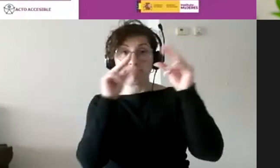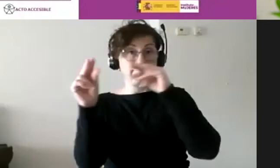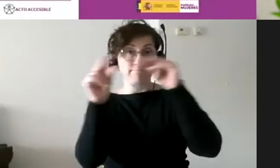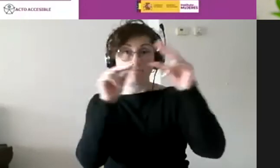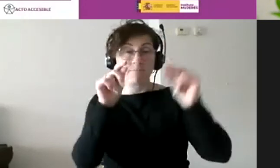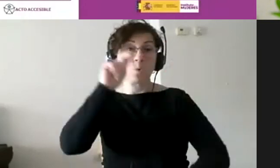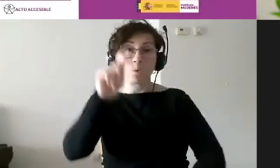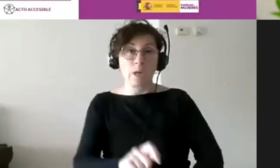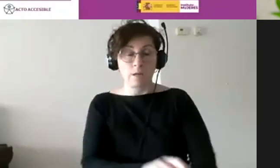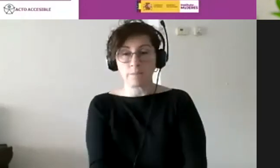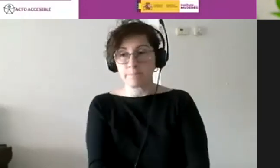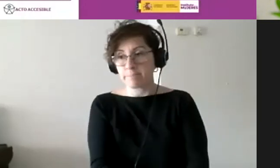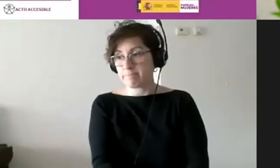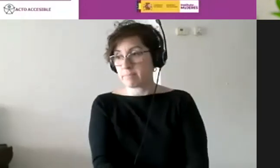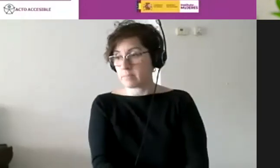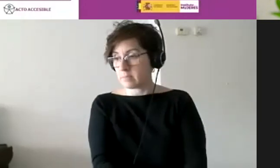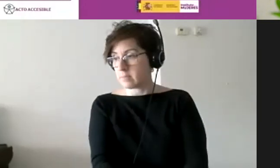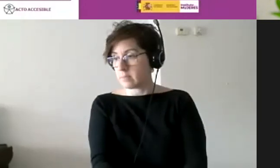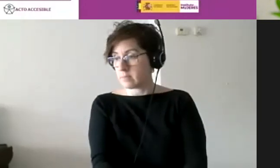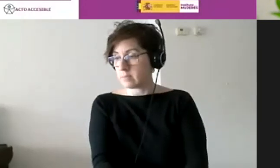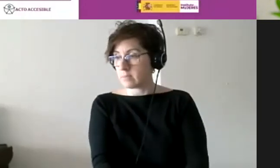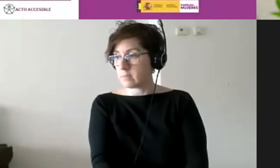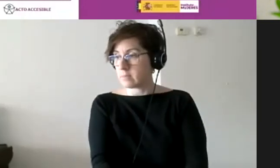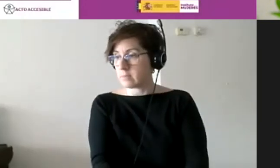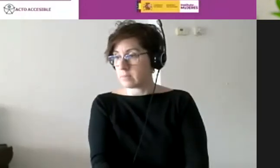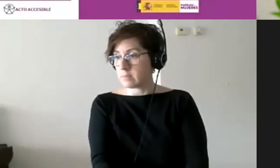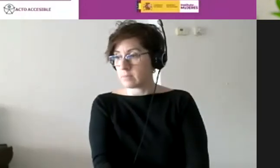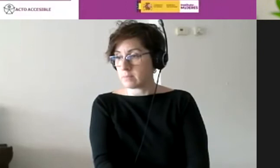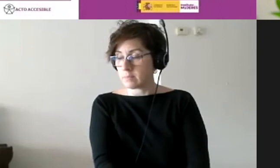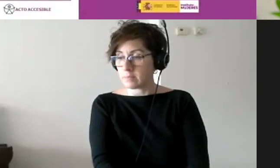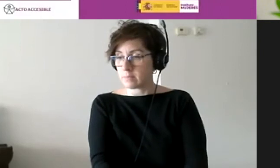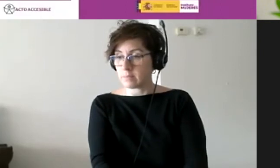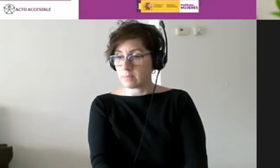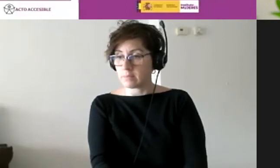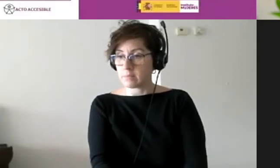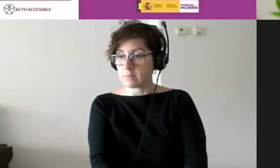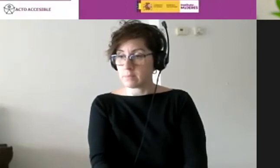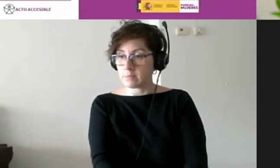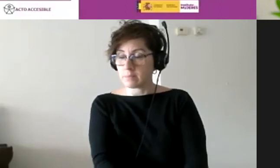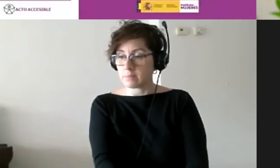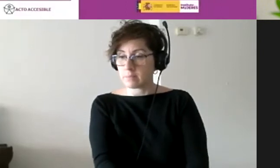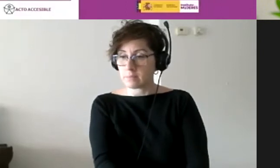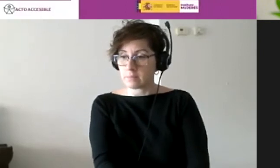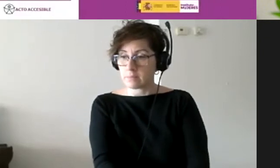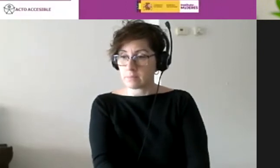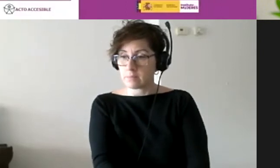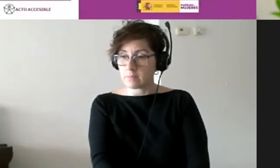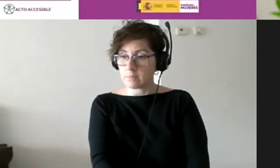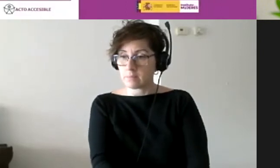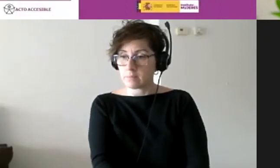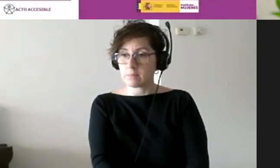перекладати послідовно. I survived 2014 and I had similar experience